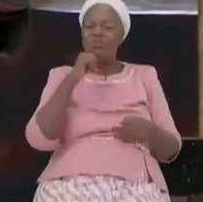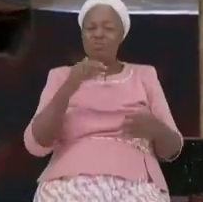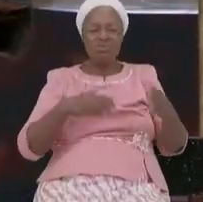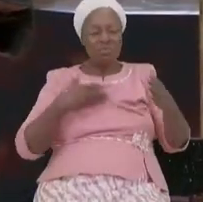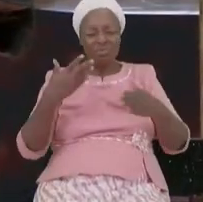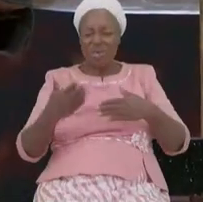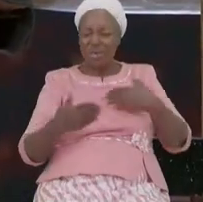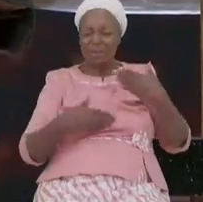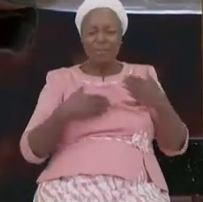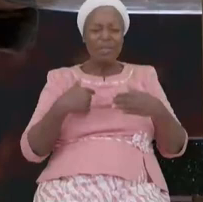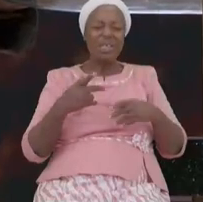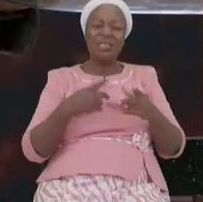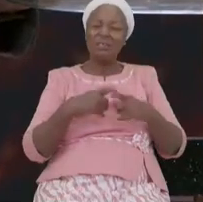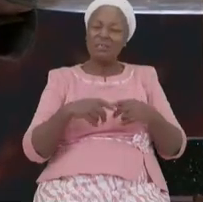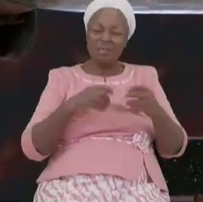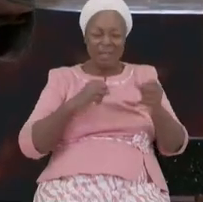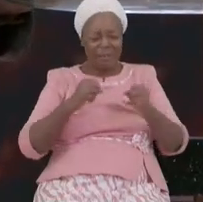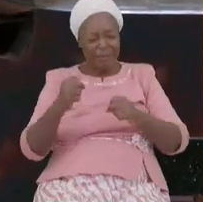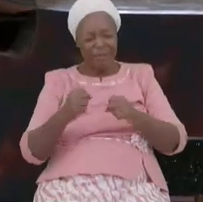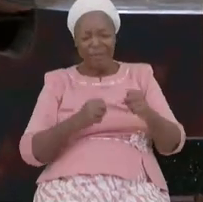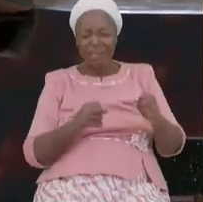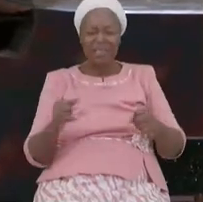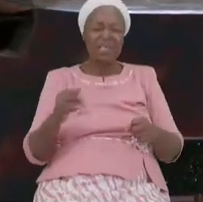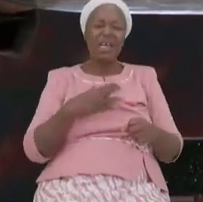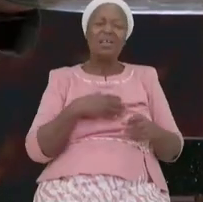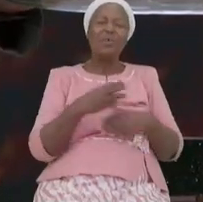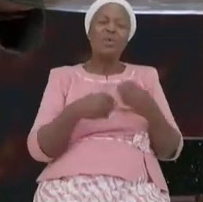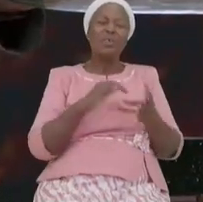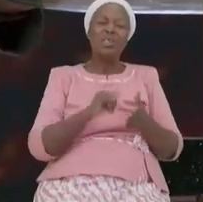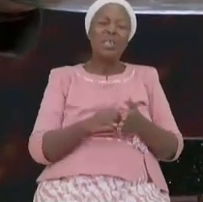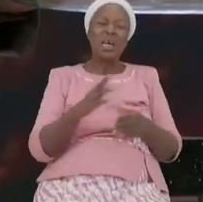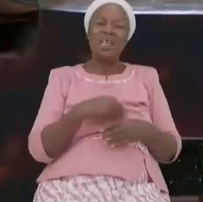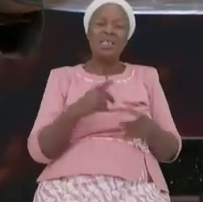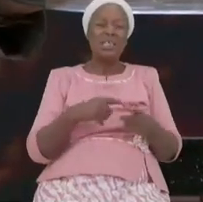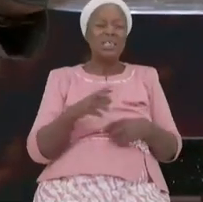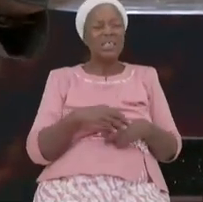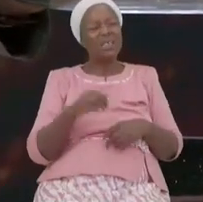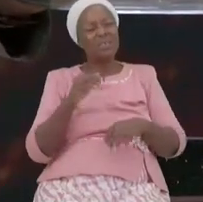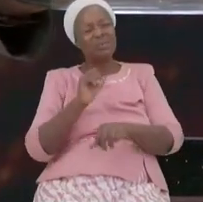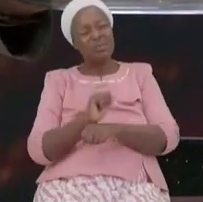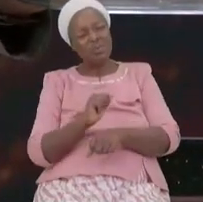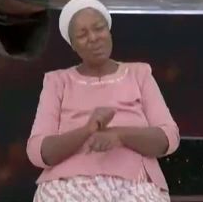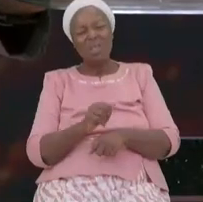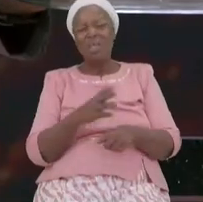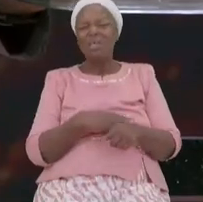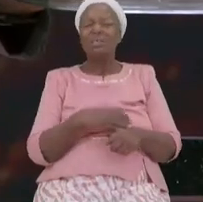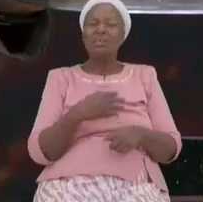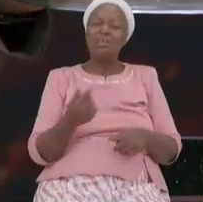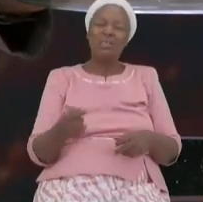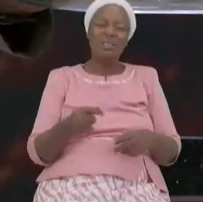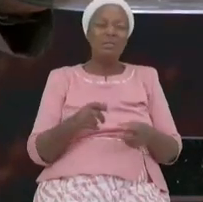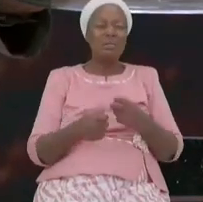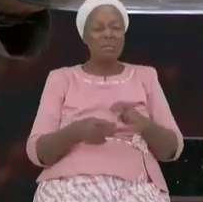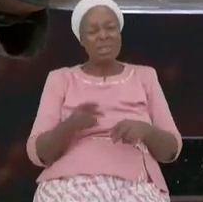tristesse, querelle ou ceci ou cela, et ils sont en guerre,